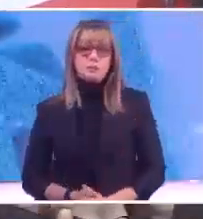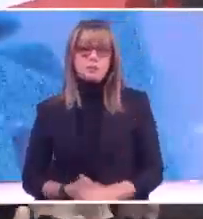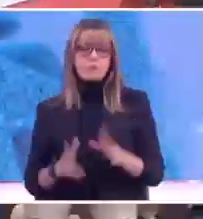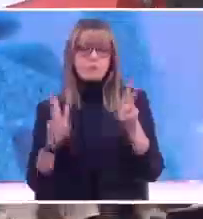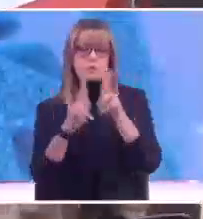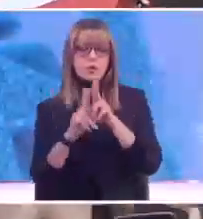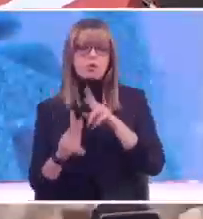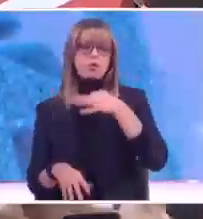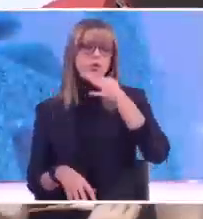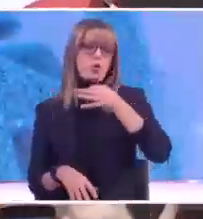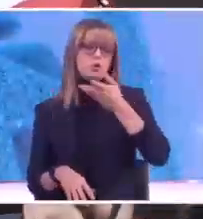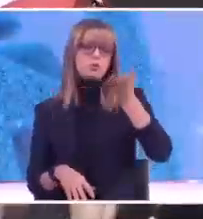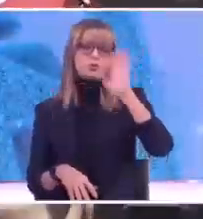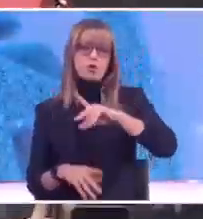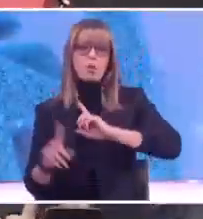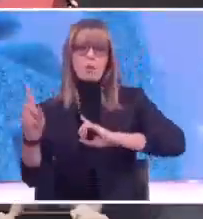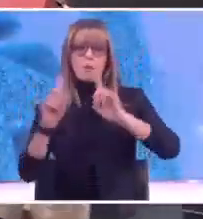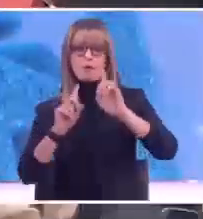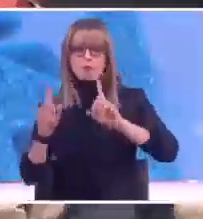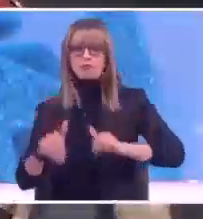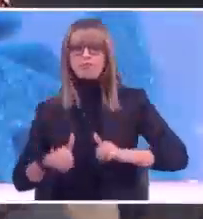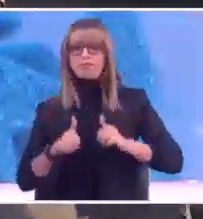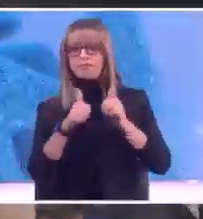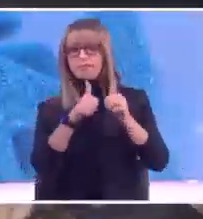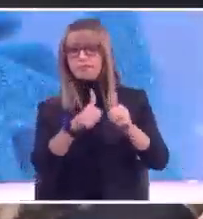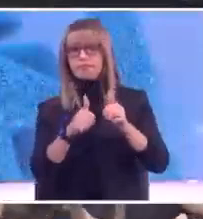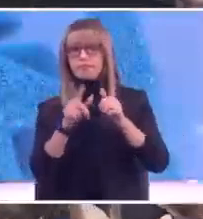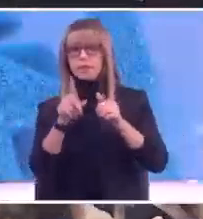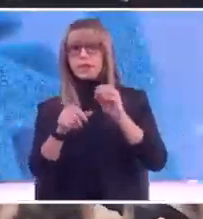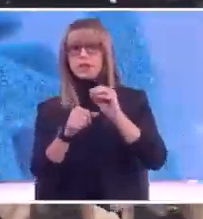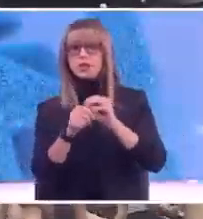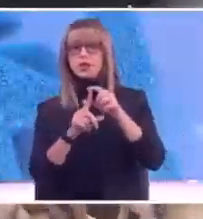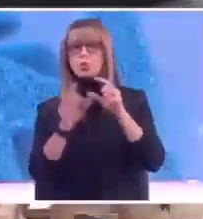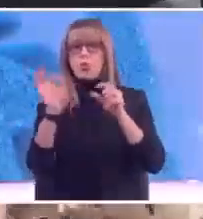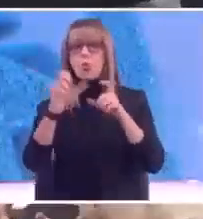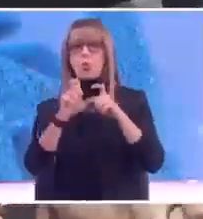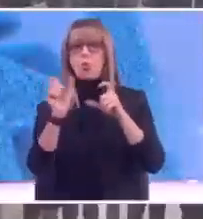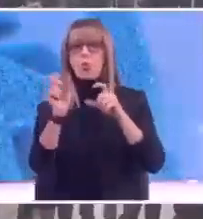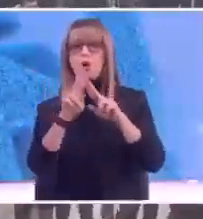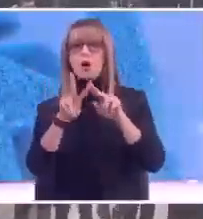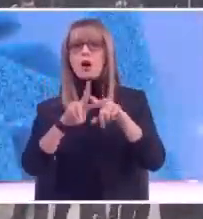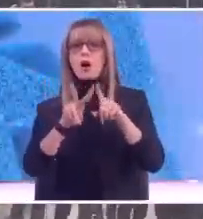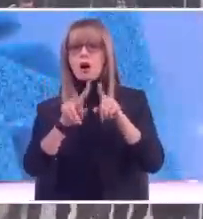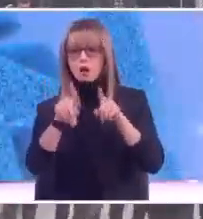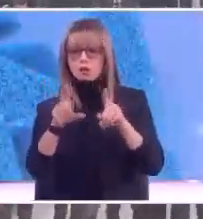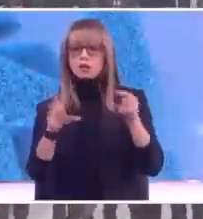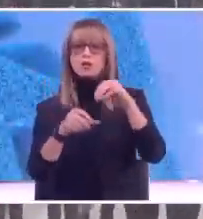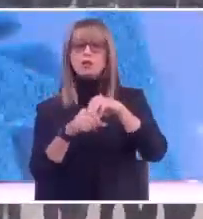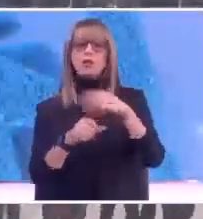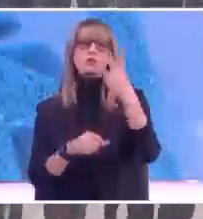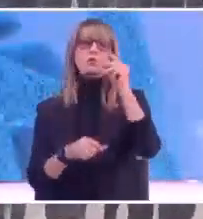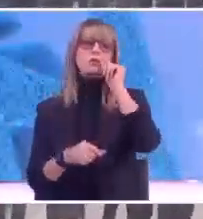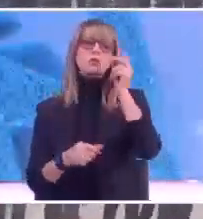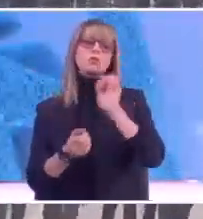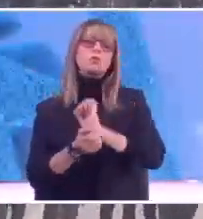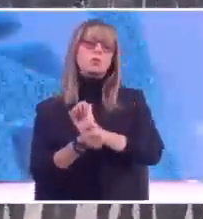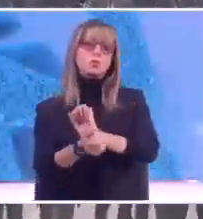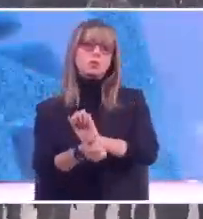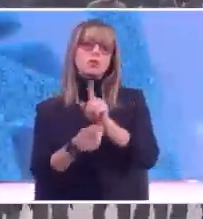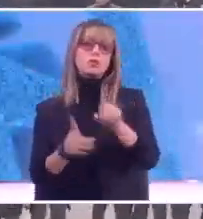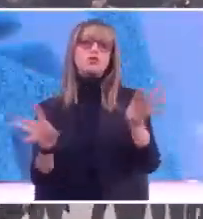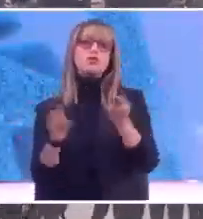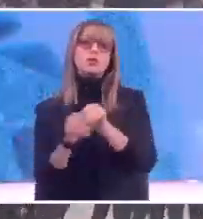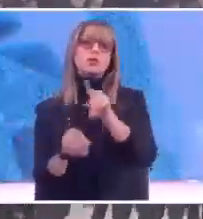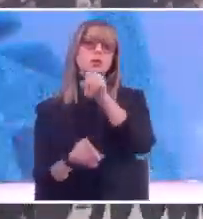Emniyet sorgusunun ardından mahkemeye sevk edilen aralarında Doğukan Cep'in de olduğu 3 zanlı tutuklandı. Böylece tutuklu sayısı